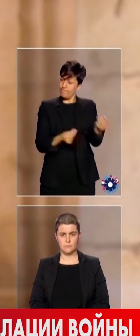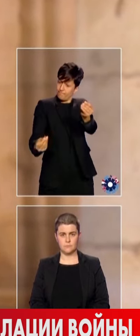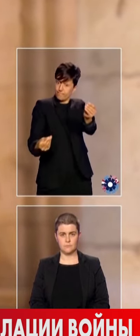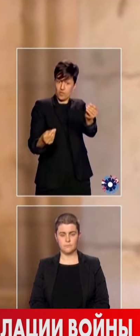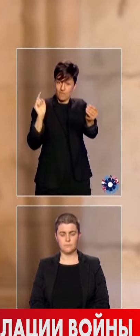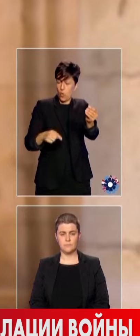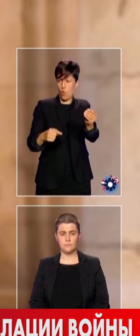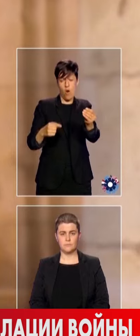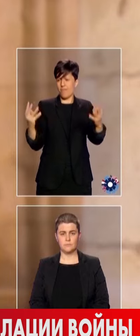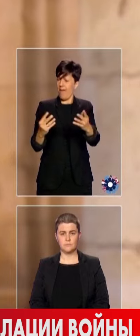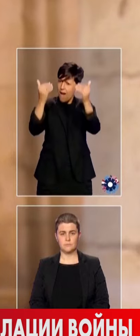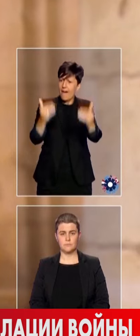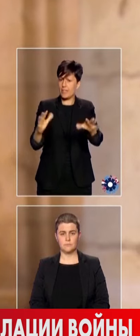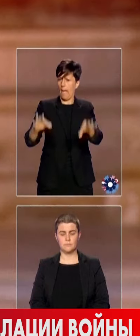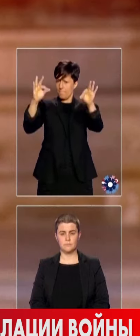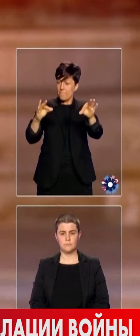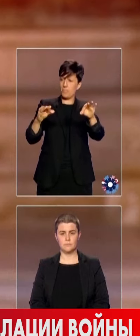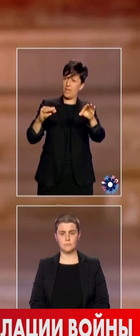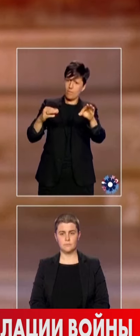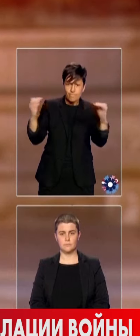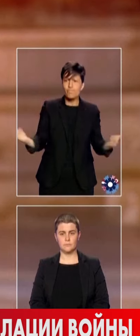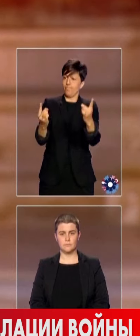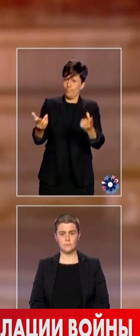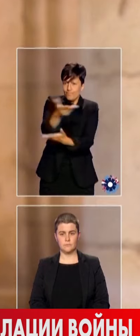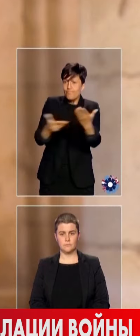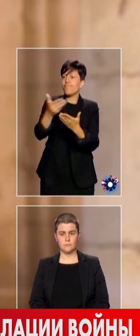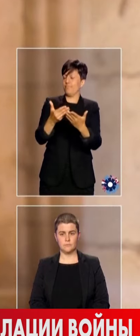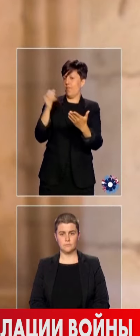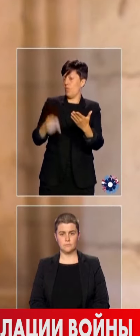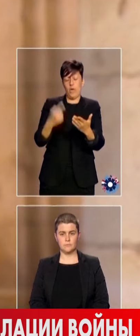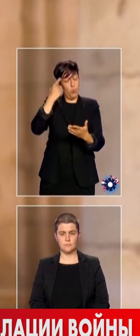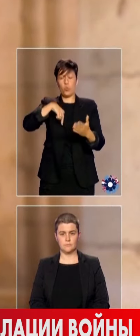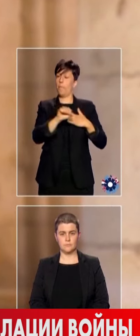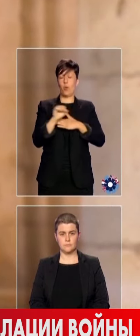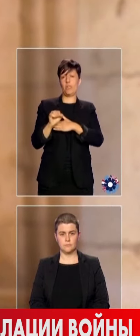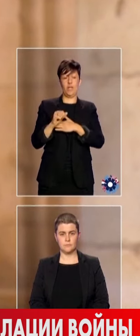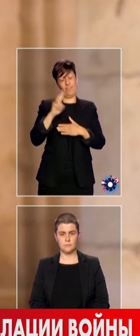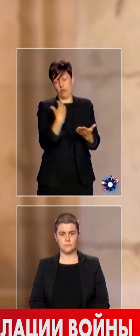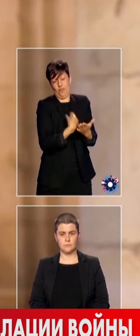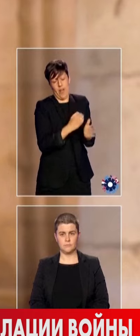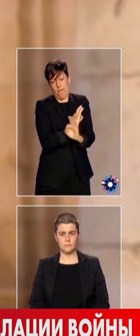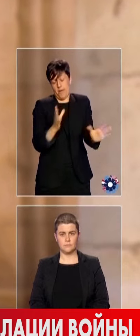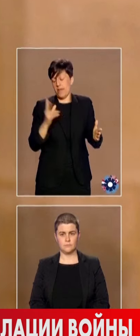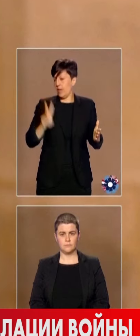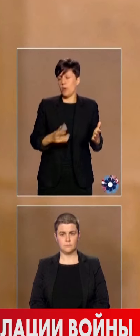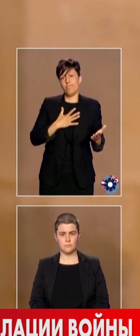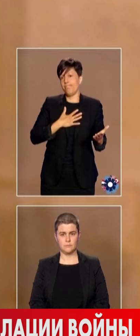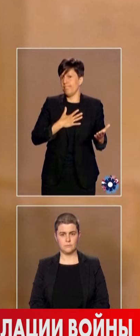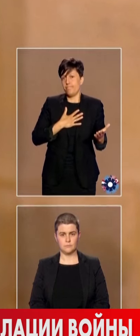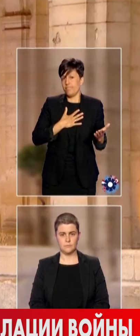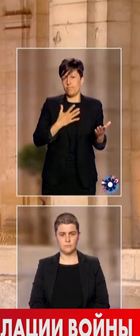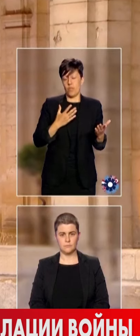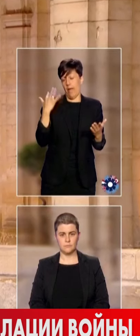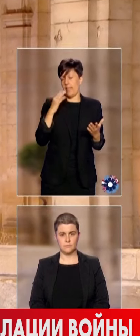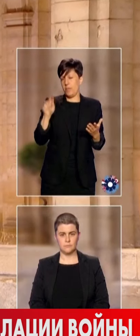заявил Макрон. Также Макрон отметил, что Франция помогает украинцам, но не хочет эскалации войны и ни в коем случае не воюет ни с Россией, ни с